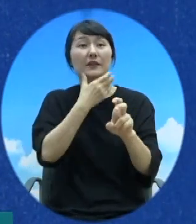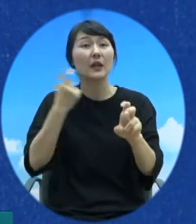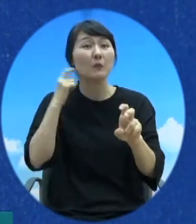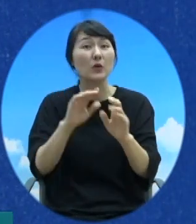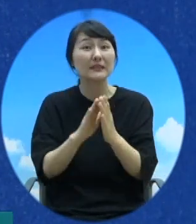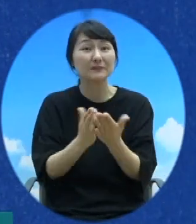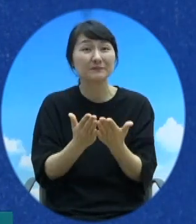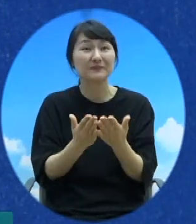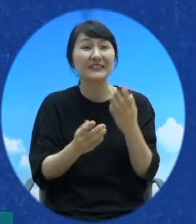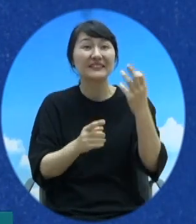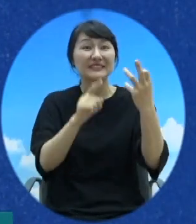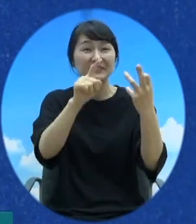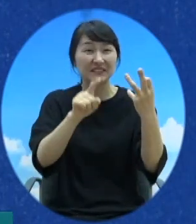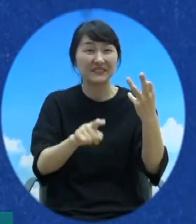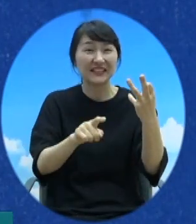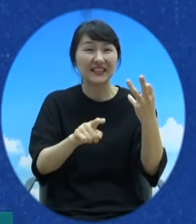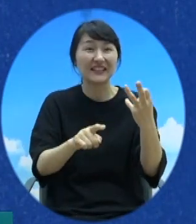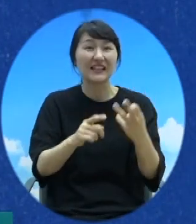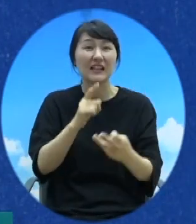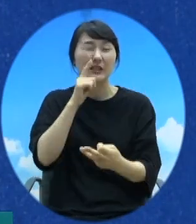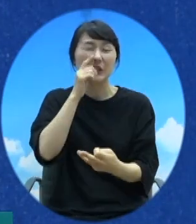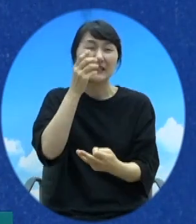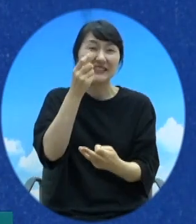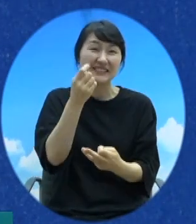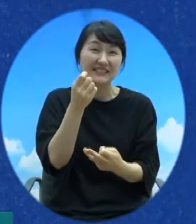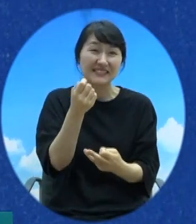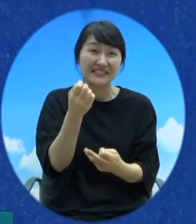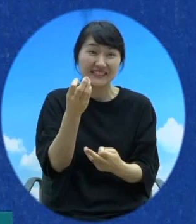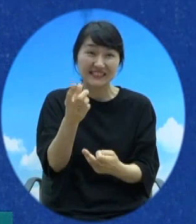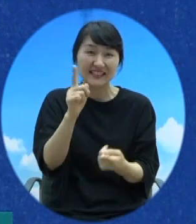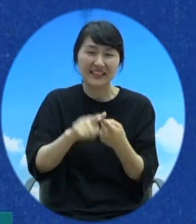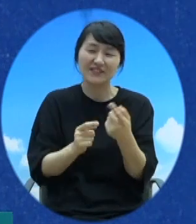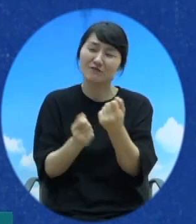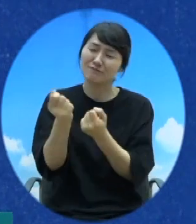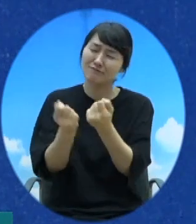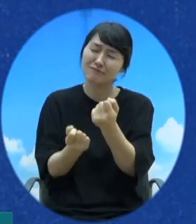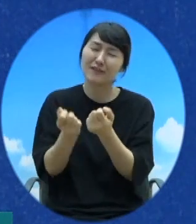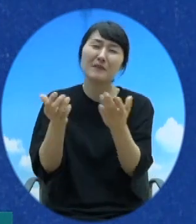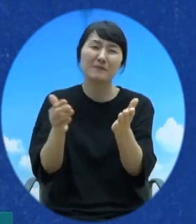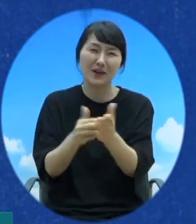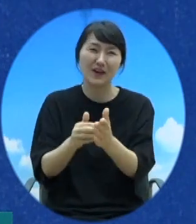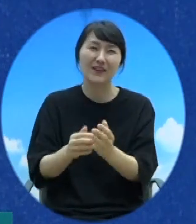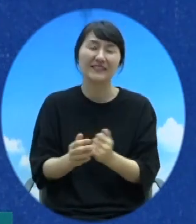13장에 겨자씨의 비유를 말씀을 전하시면서